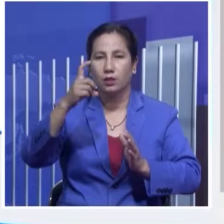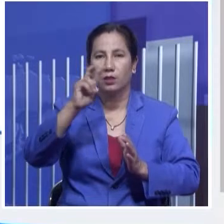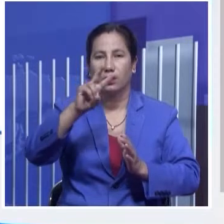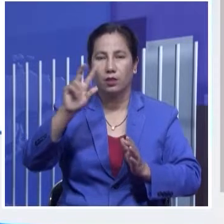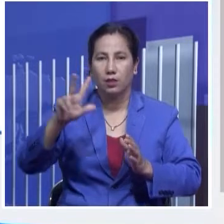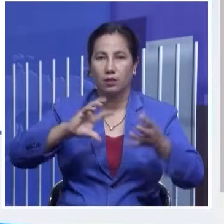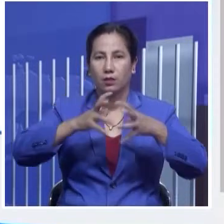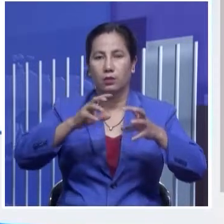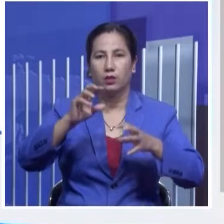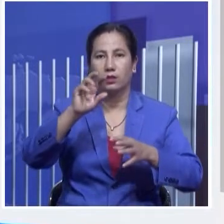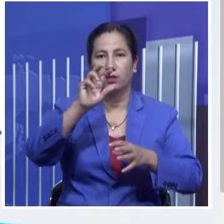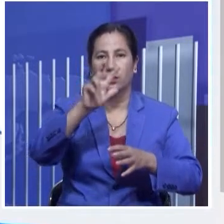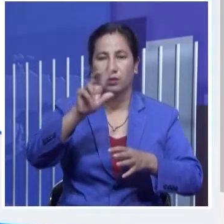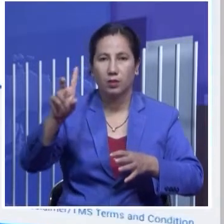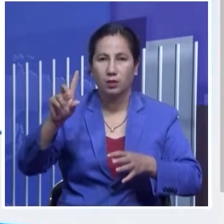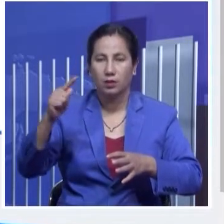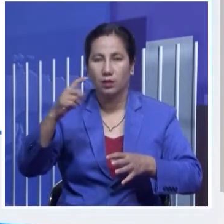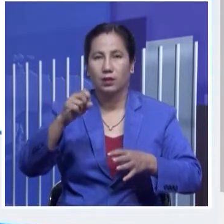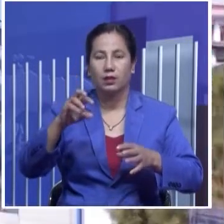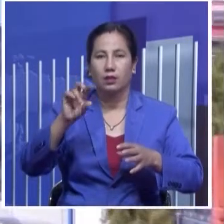कम्पनीका 62,63,000 किता सेयर